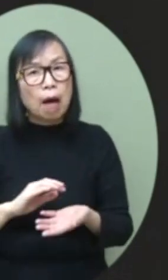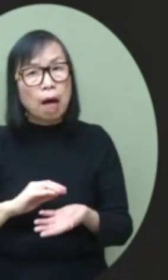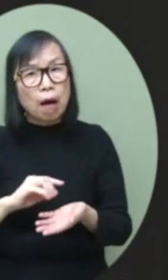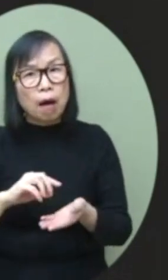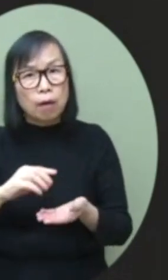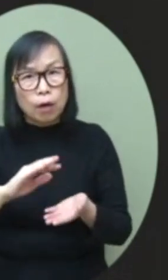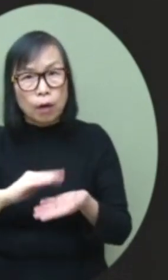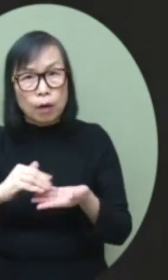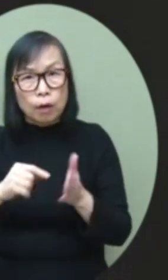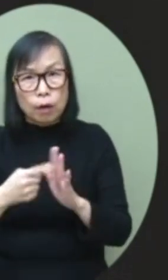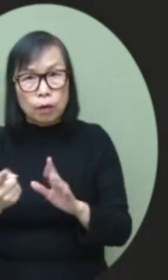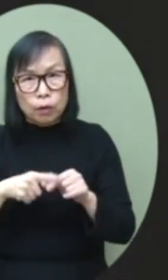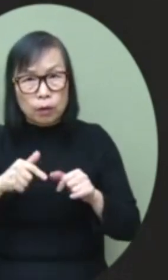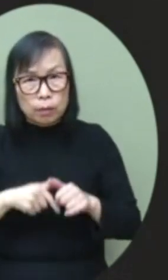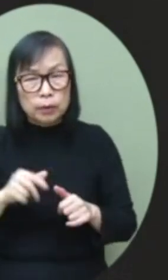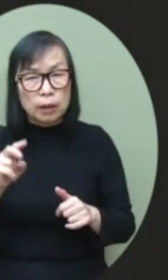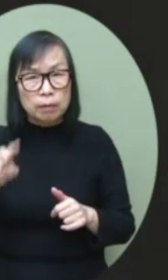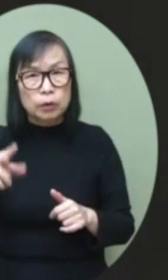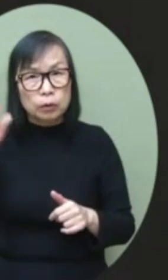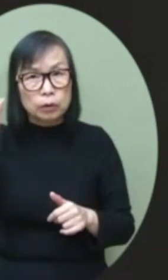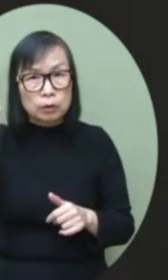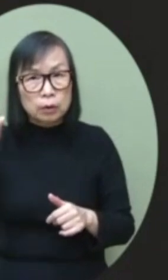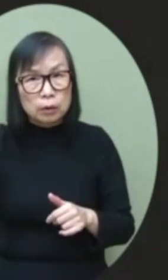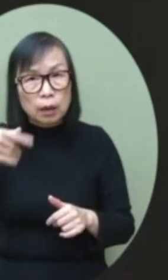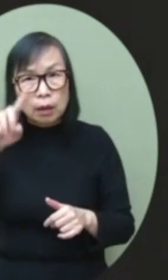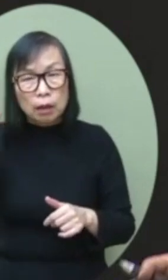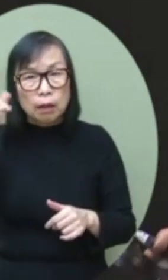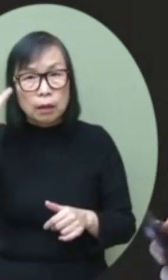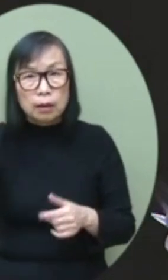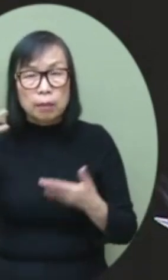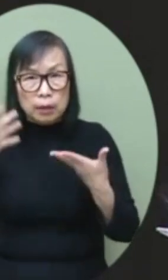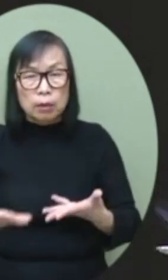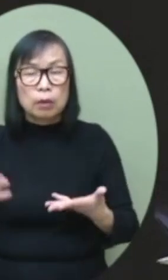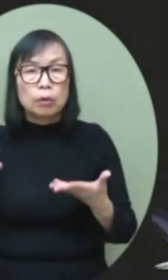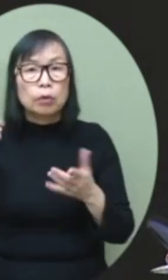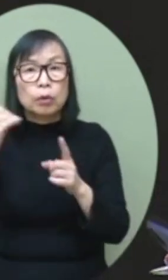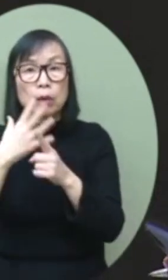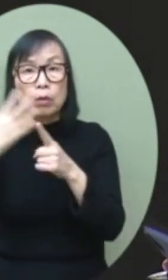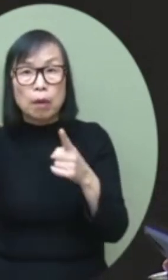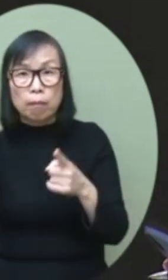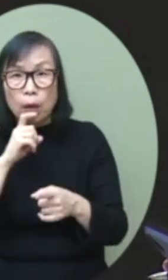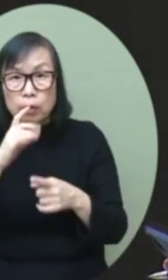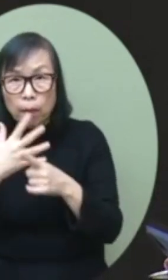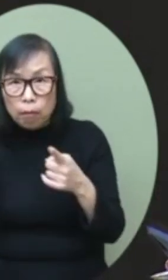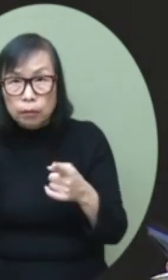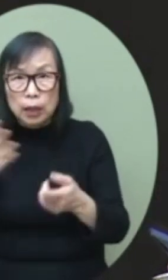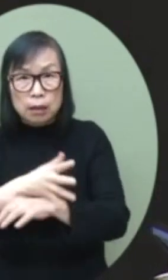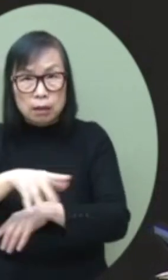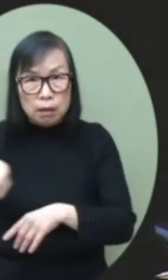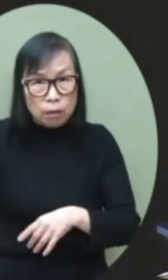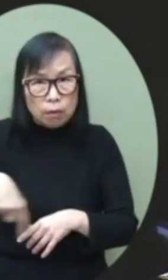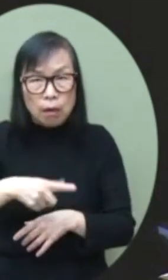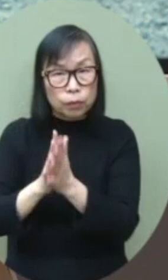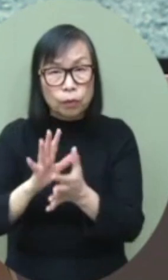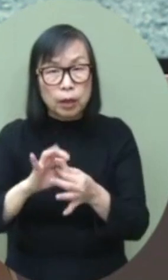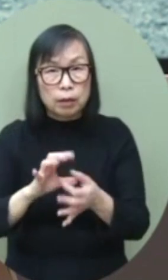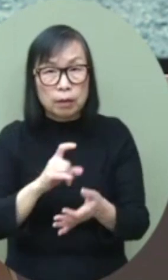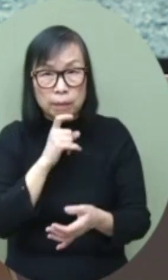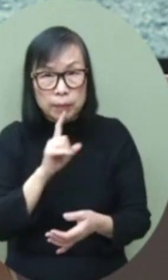呢？源頭不明個案即一直都有，今天還去到15宗，其實社區的情況已經是非常嚴峻呢。